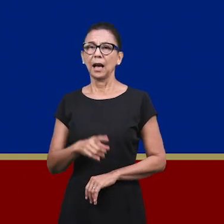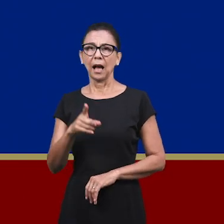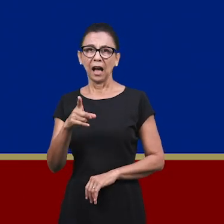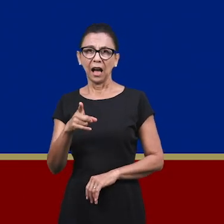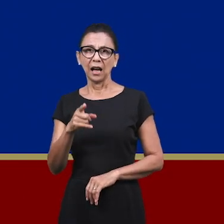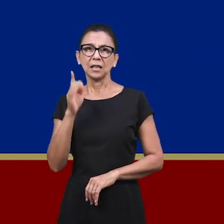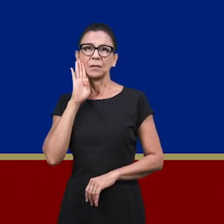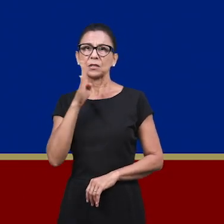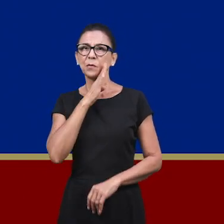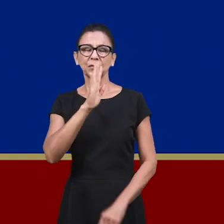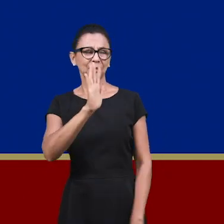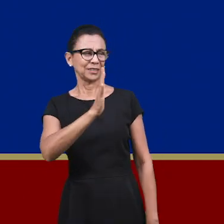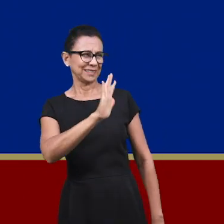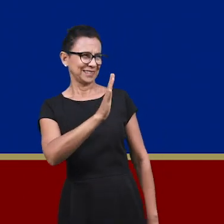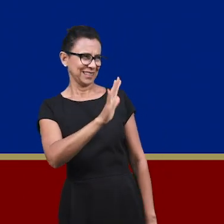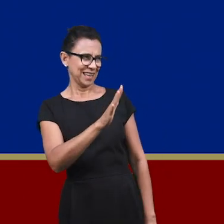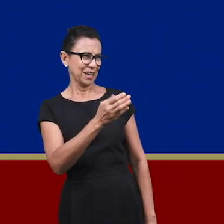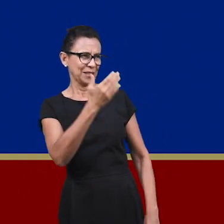n'est pas